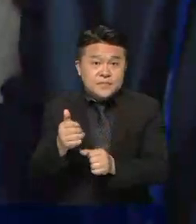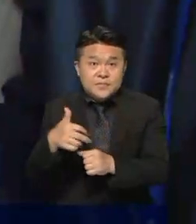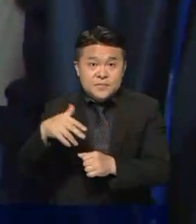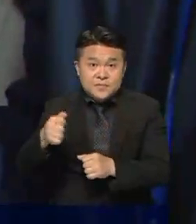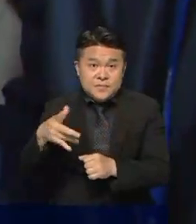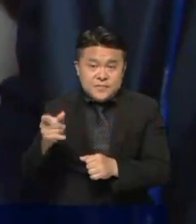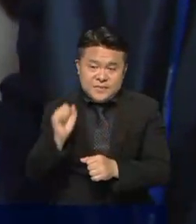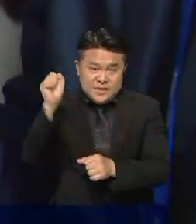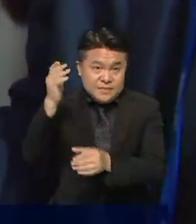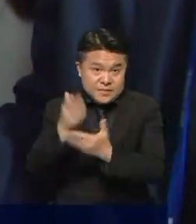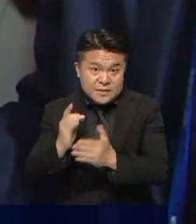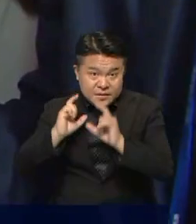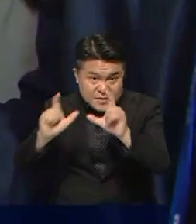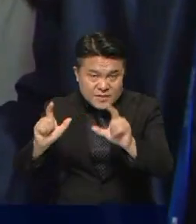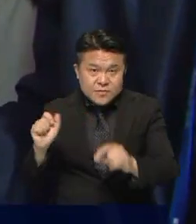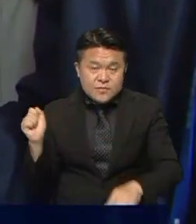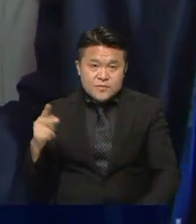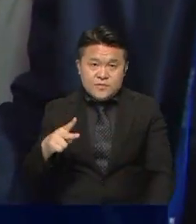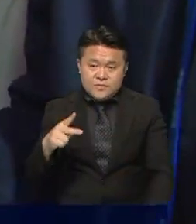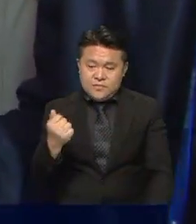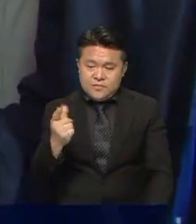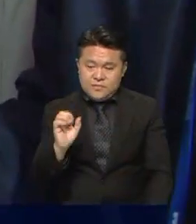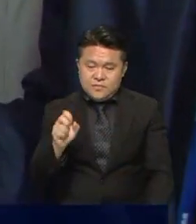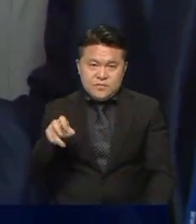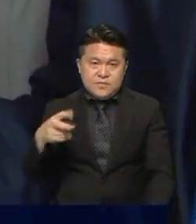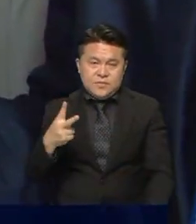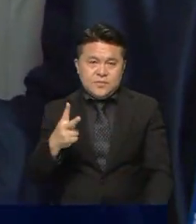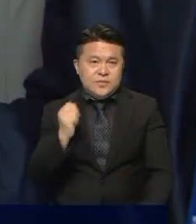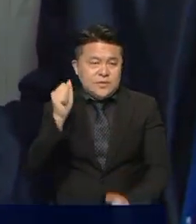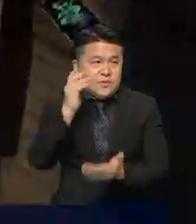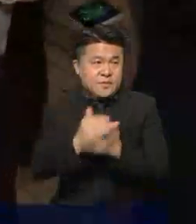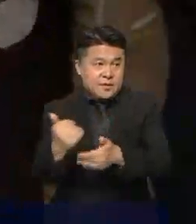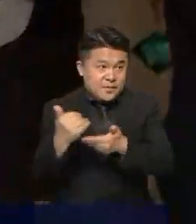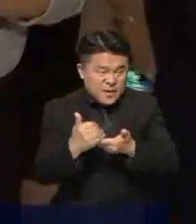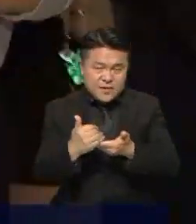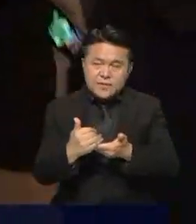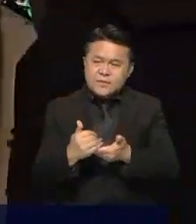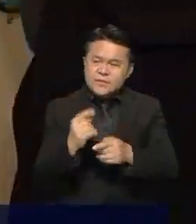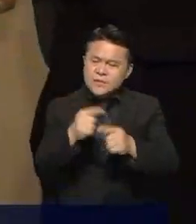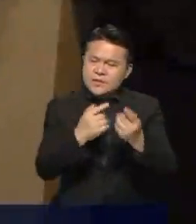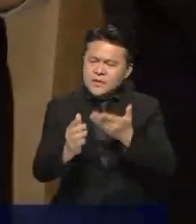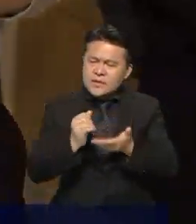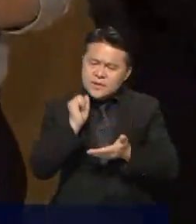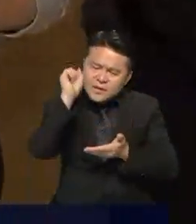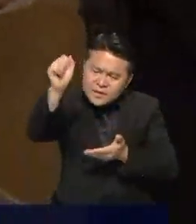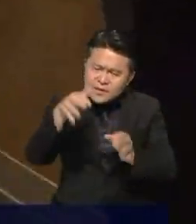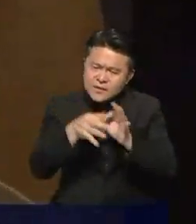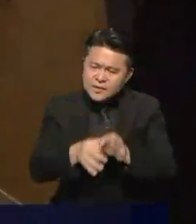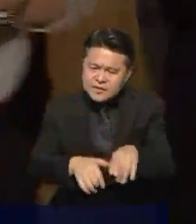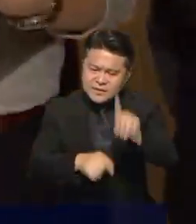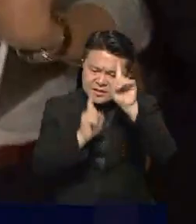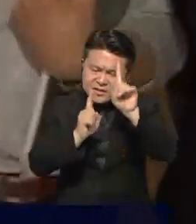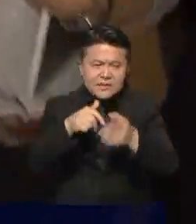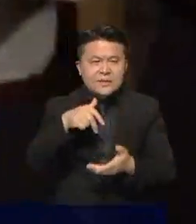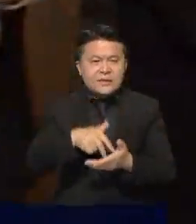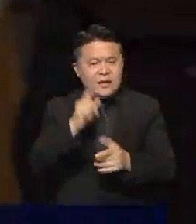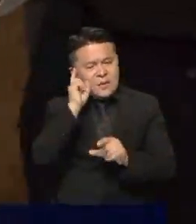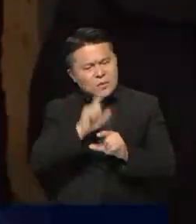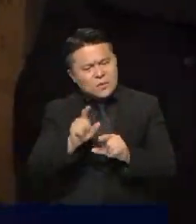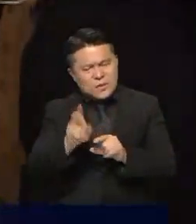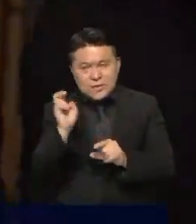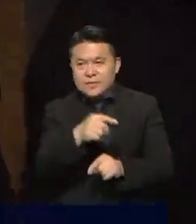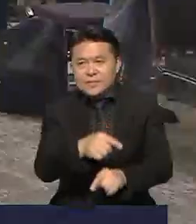이어 홍영표 의원이 직접 불출마를 요구했다는 점에서 전대 출마를 놓고 이재명 고문의 고심도 깊어질 걸로